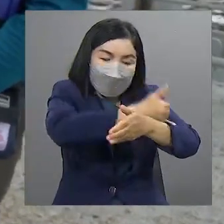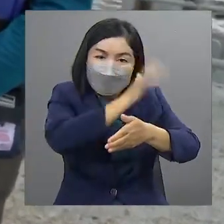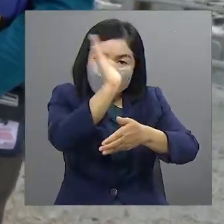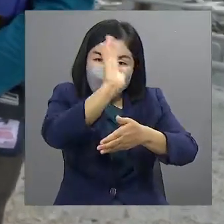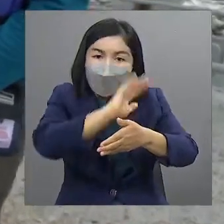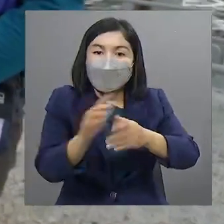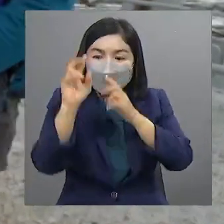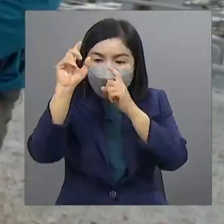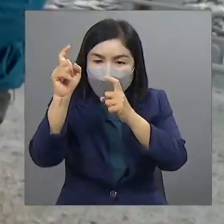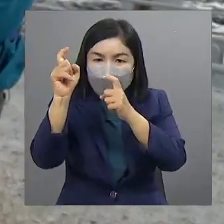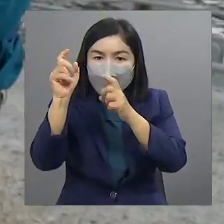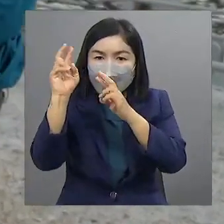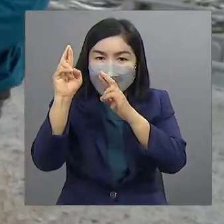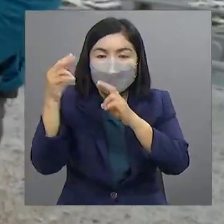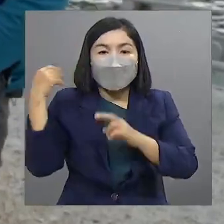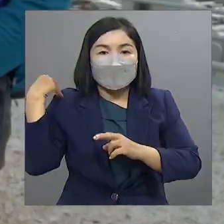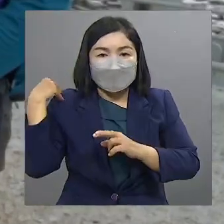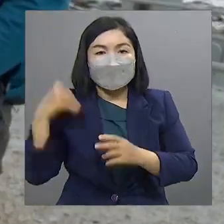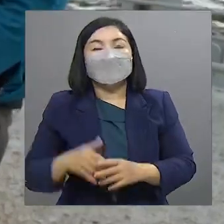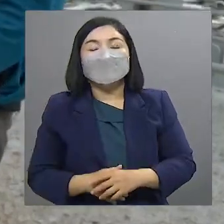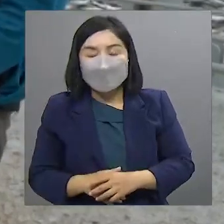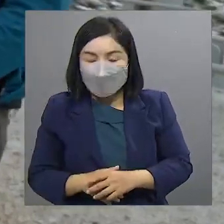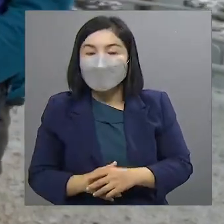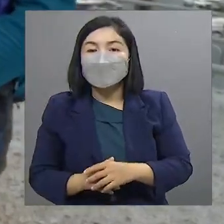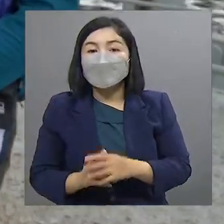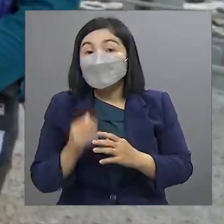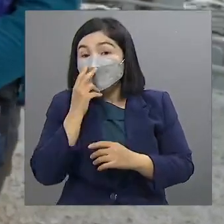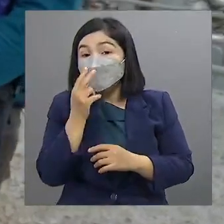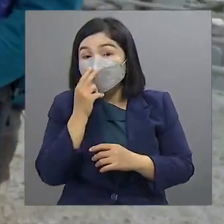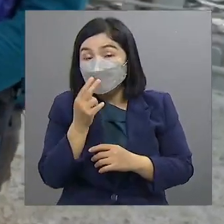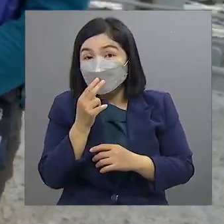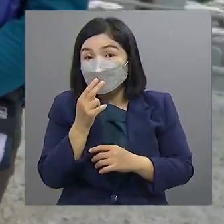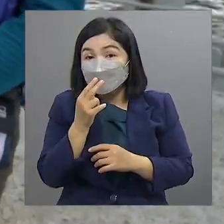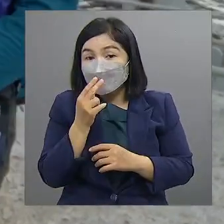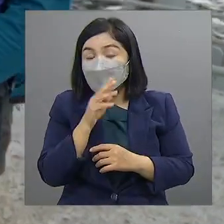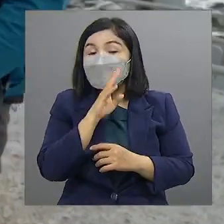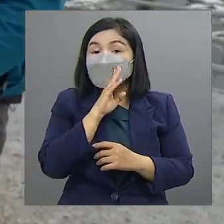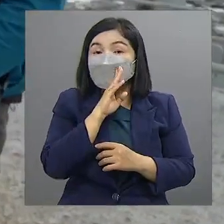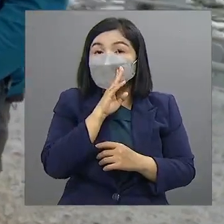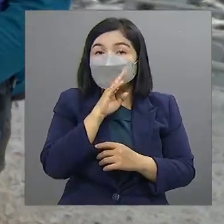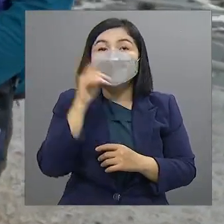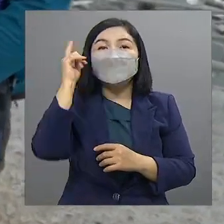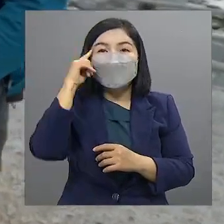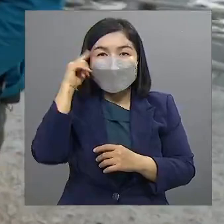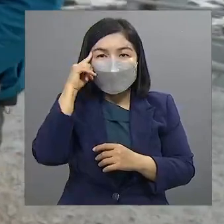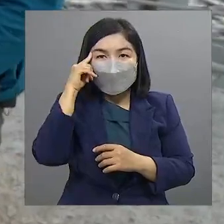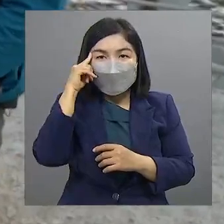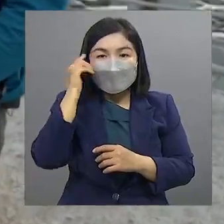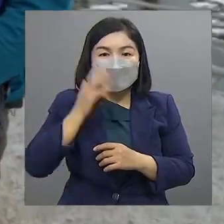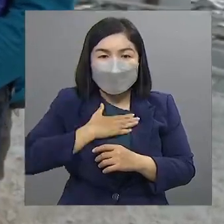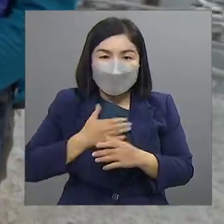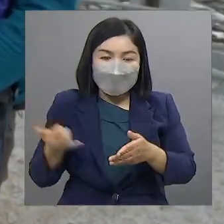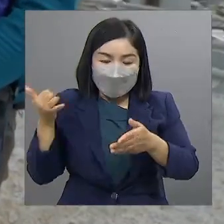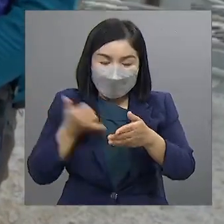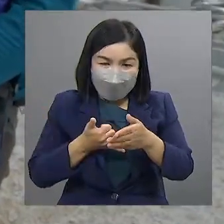าย นั่นเองนะคะท ี นี้เนี่ยเวลาบางทีบางคนเนาะก็รู้แหละว่าเวลาที่เราลงเรือเนี่ยการใส่